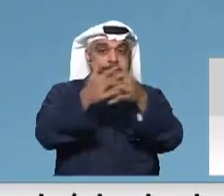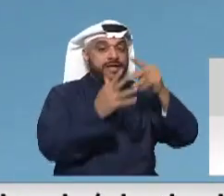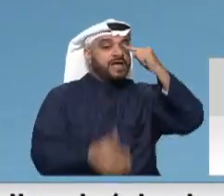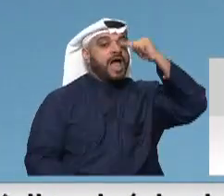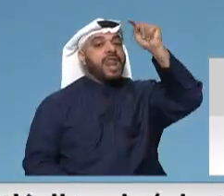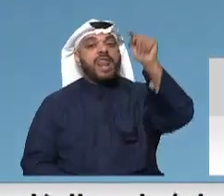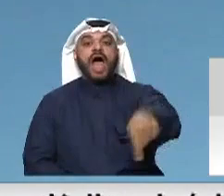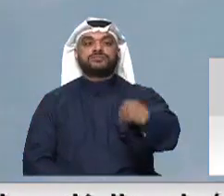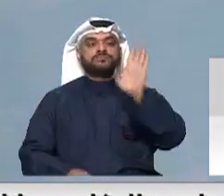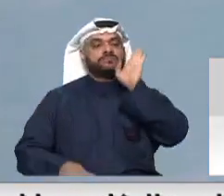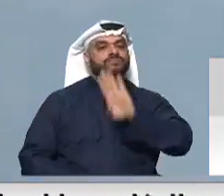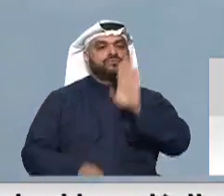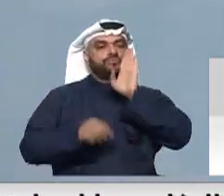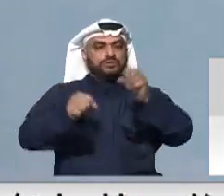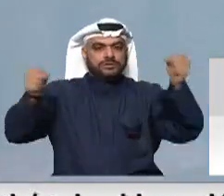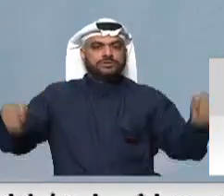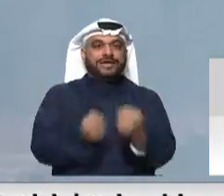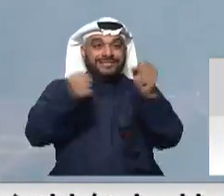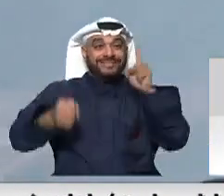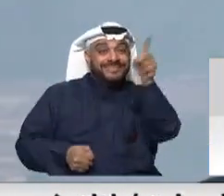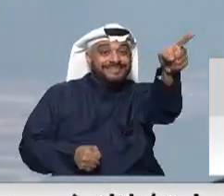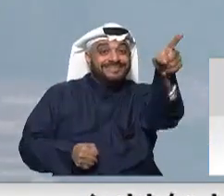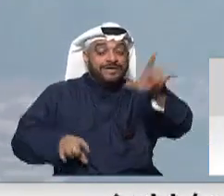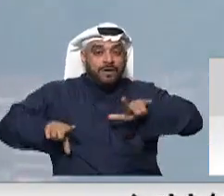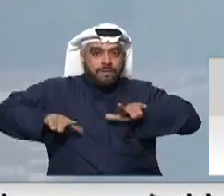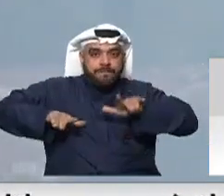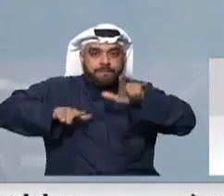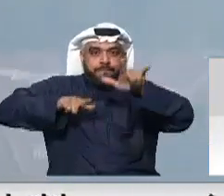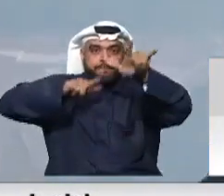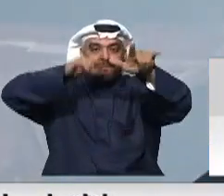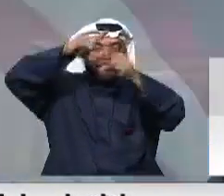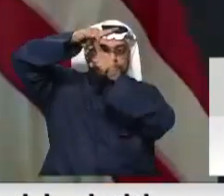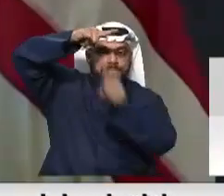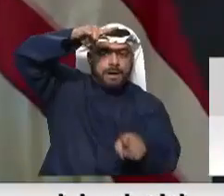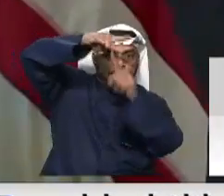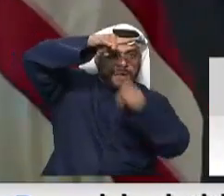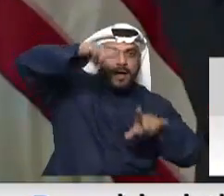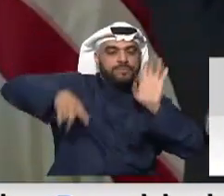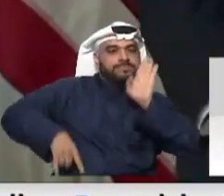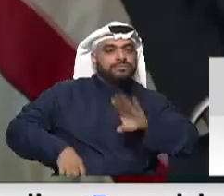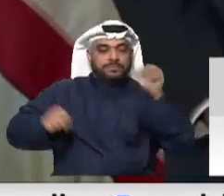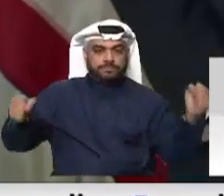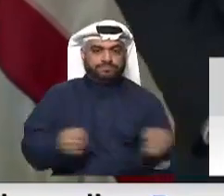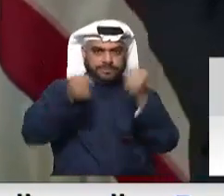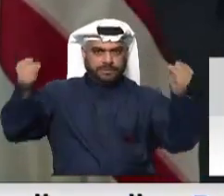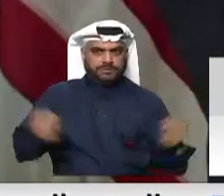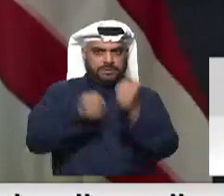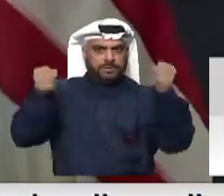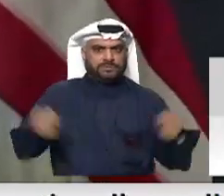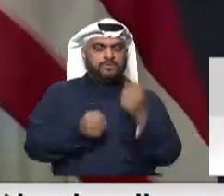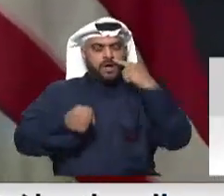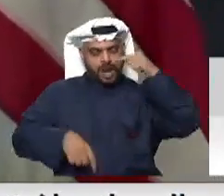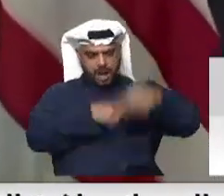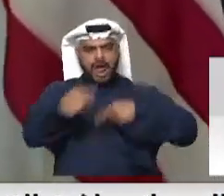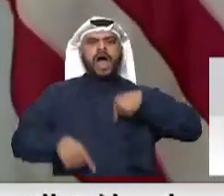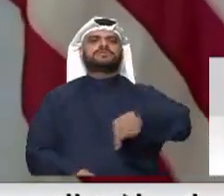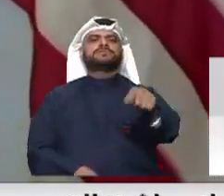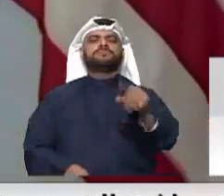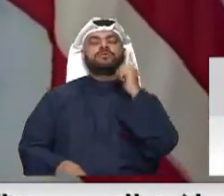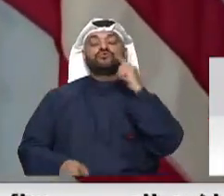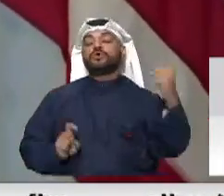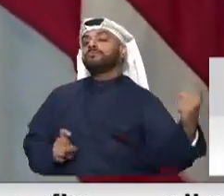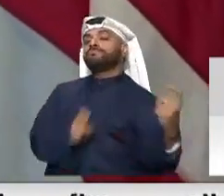واشنطن تتضمن قاذفة B-1B الاستراتيجية الأمريكية بهدف تحسين استجابة الدولتين في حال